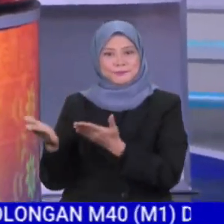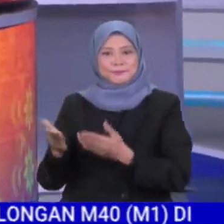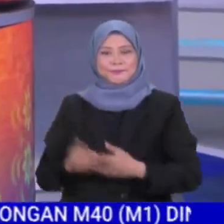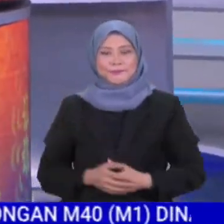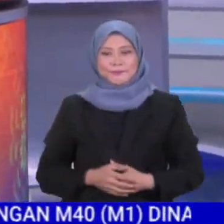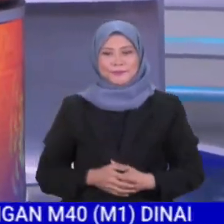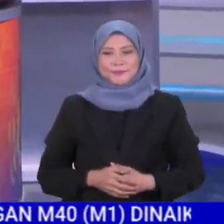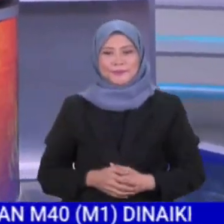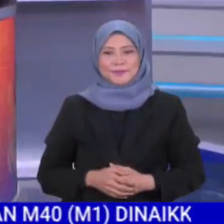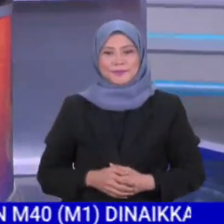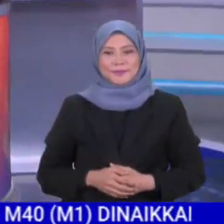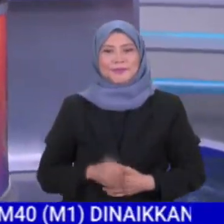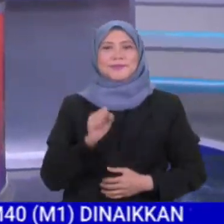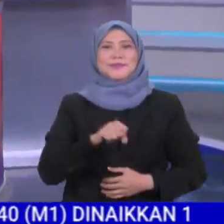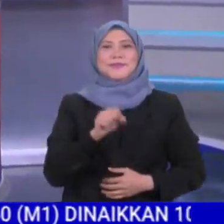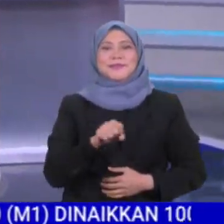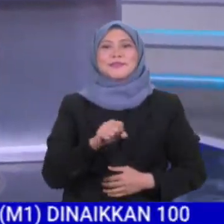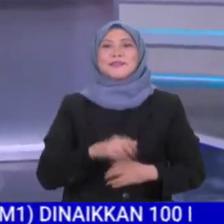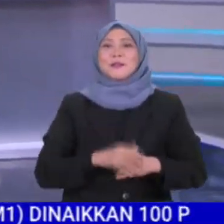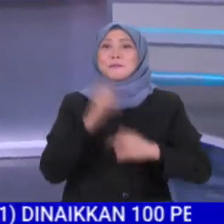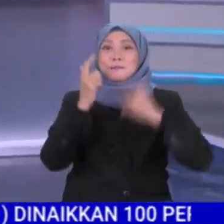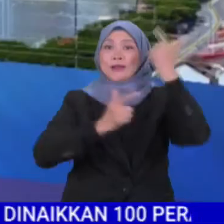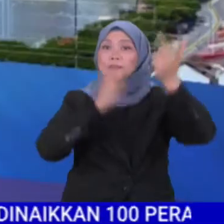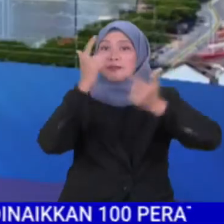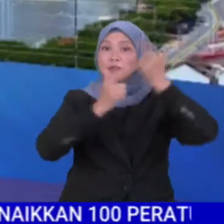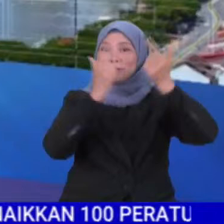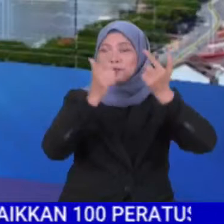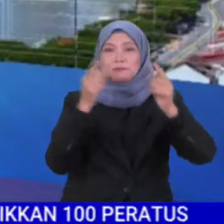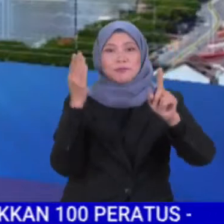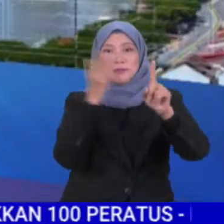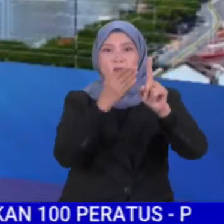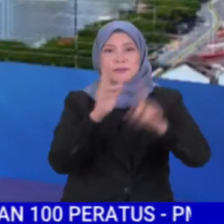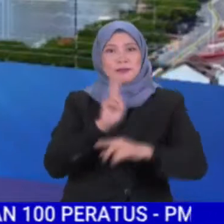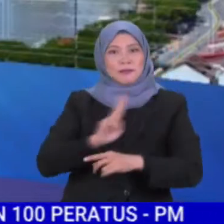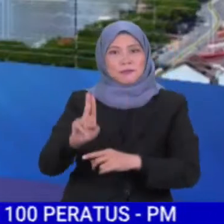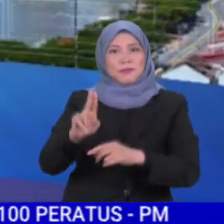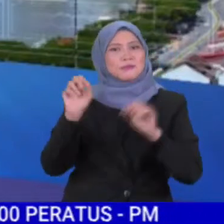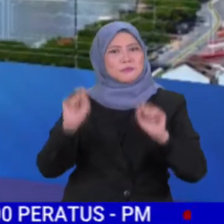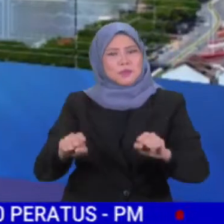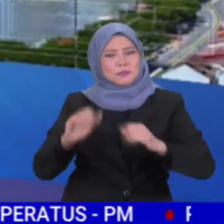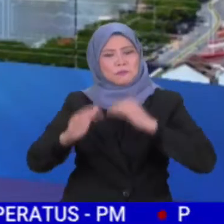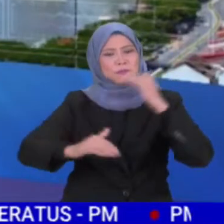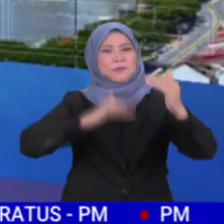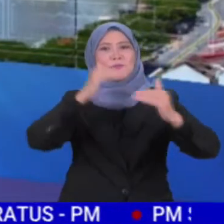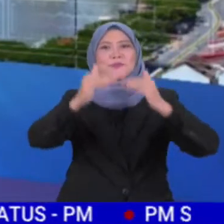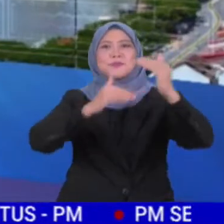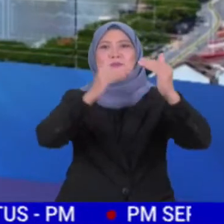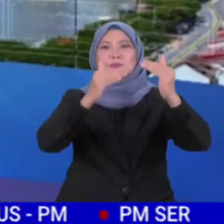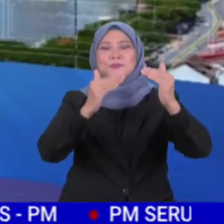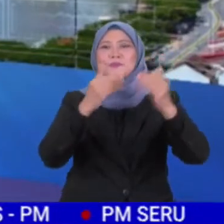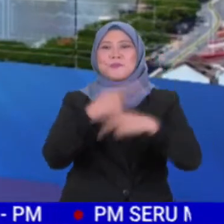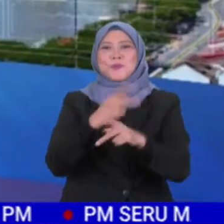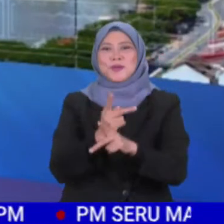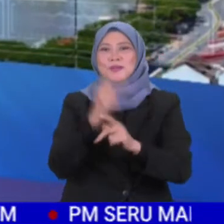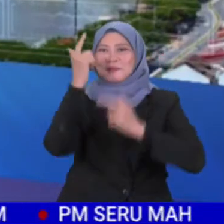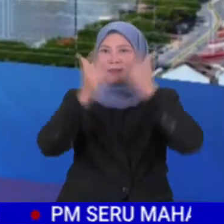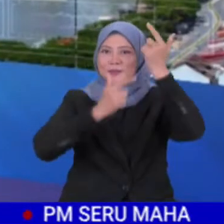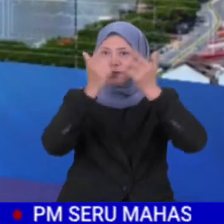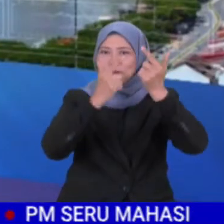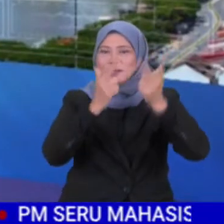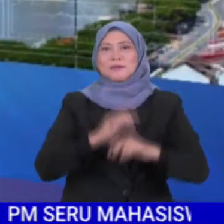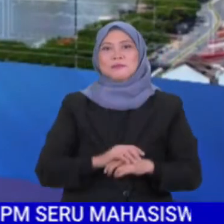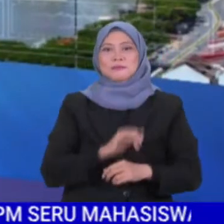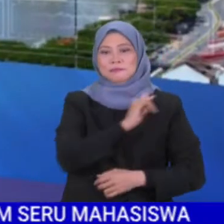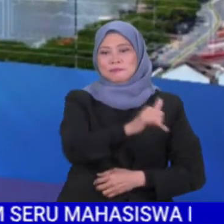Silakan, Buma. Ya, Atika. Pelancongan berasaskan agama boleh dimajukan sebagai produk pelancongan peringkat komuniti termasuk